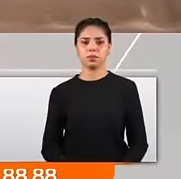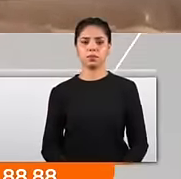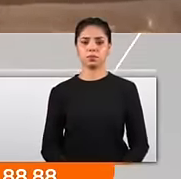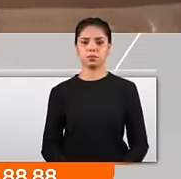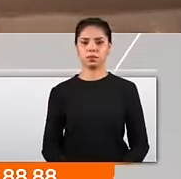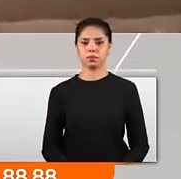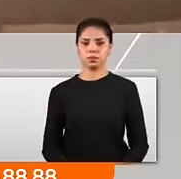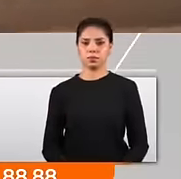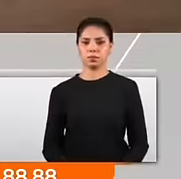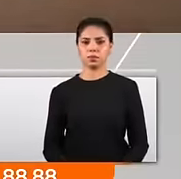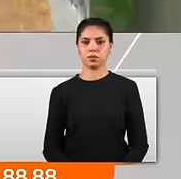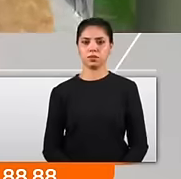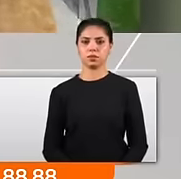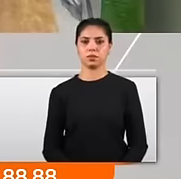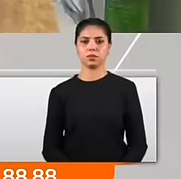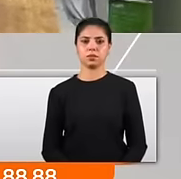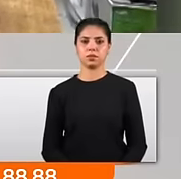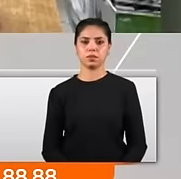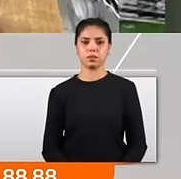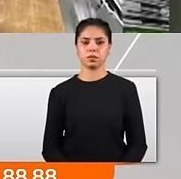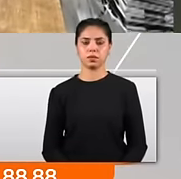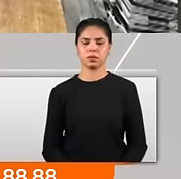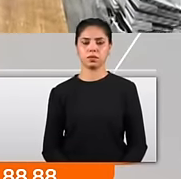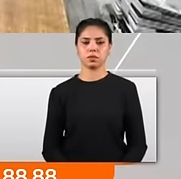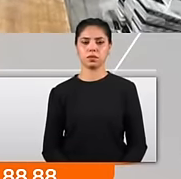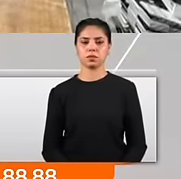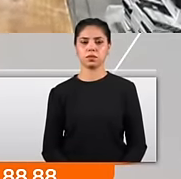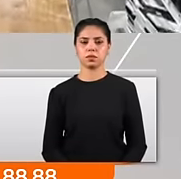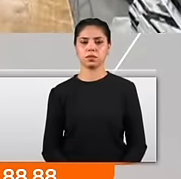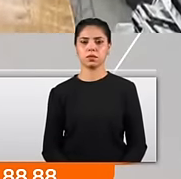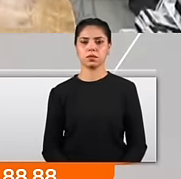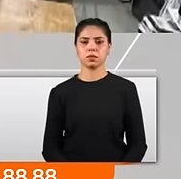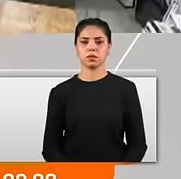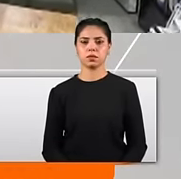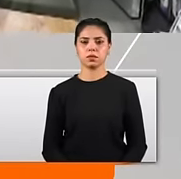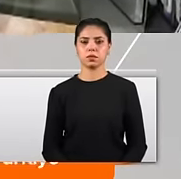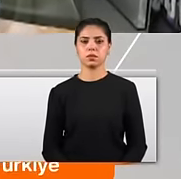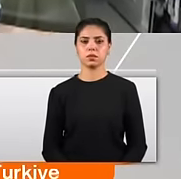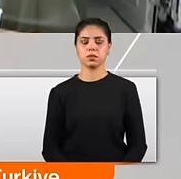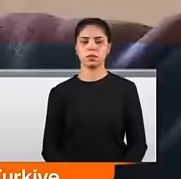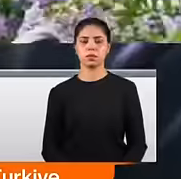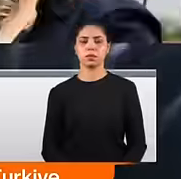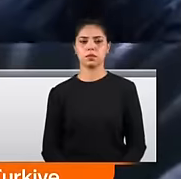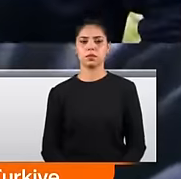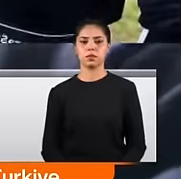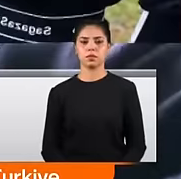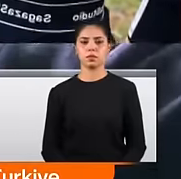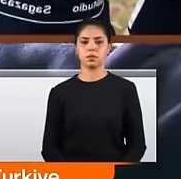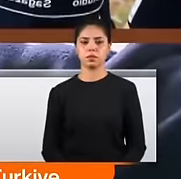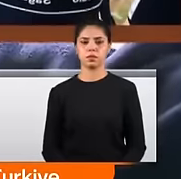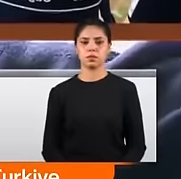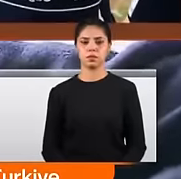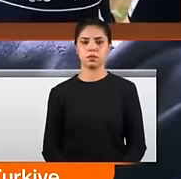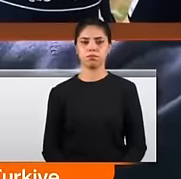Duymadı. Bir gözü açık, bir gözü kapalıydı. Nazan 2 metre ileriye savurmuş. Doktor dedi ki yapacak hiçbir şeyimiz yok. Şu evlat acısı çok